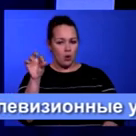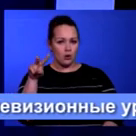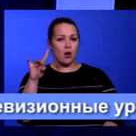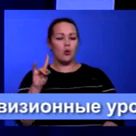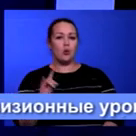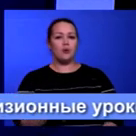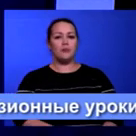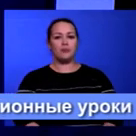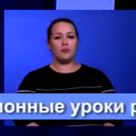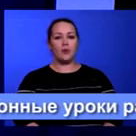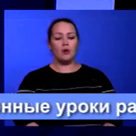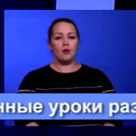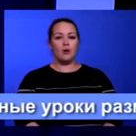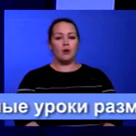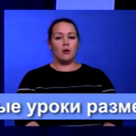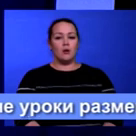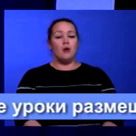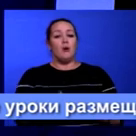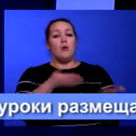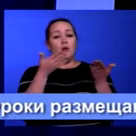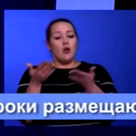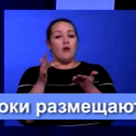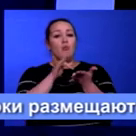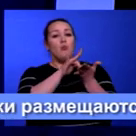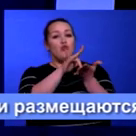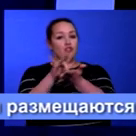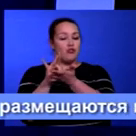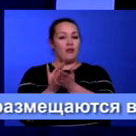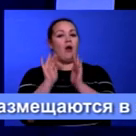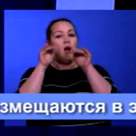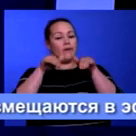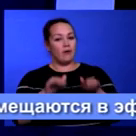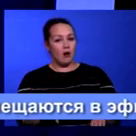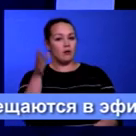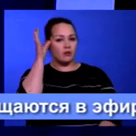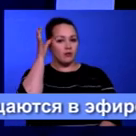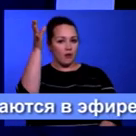я приглашаю вас в путешествие по океану знаний